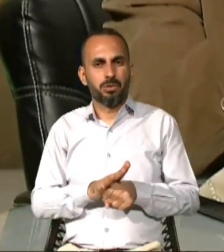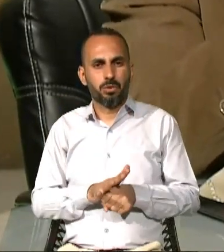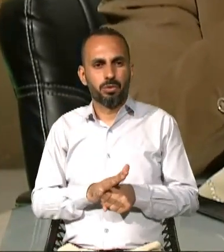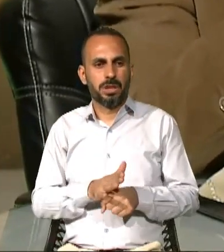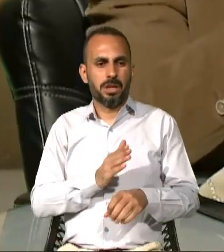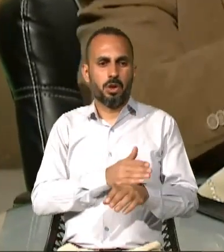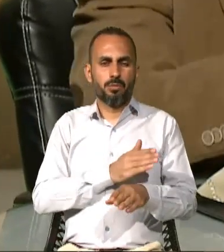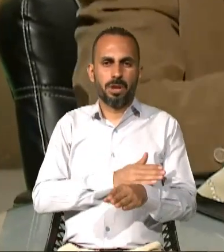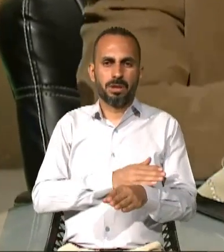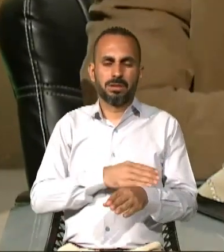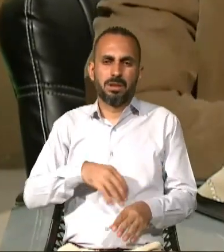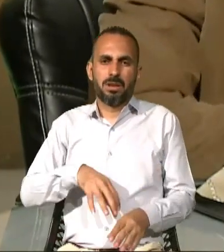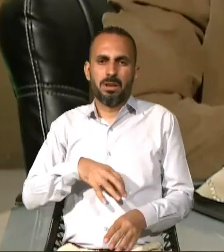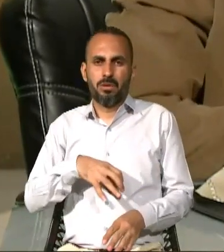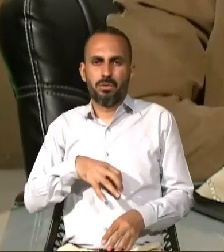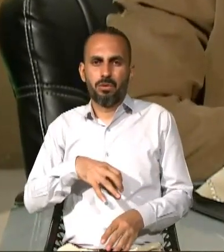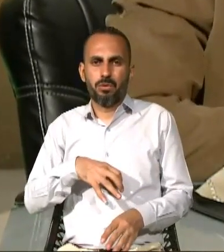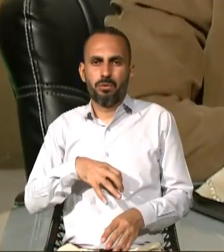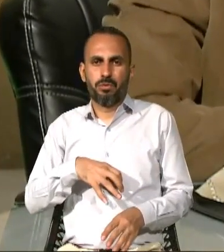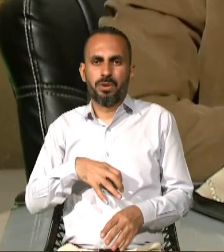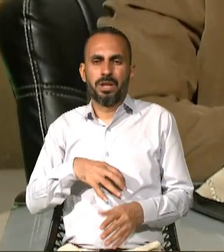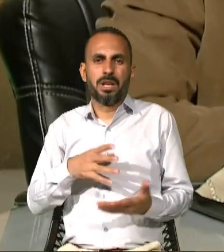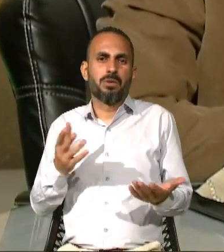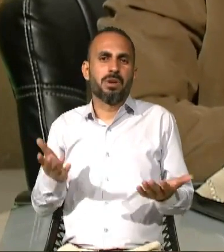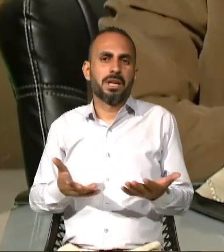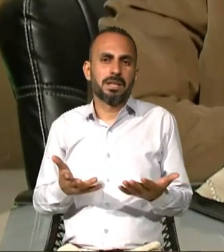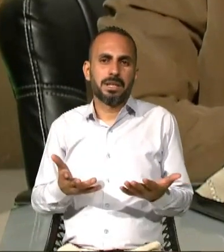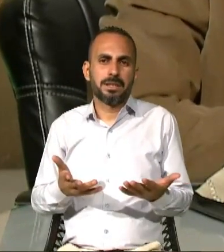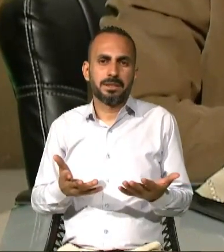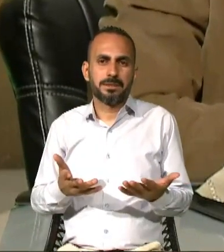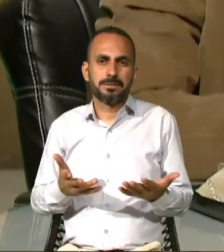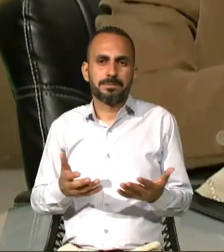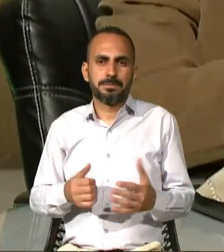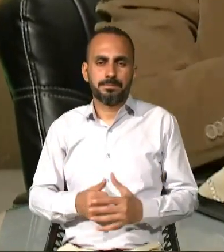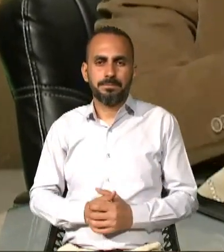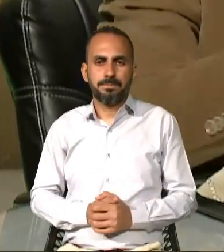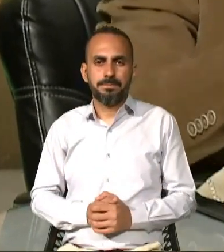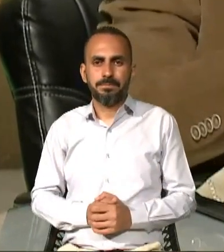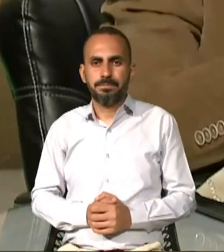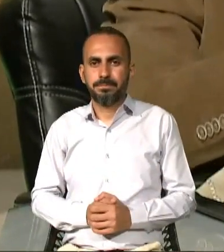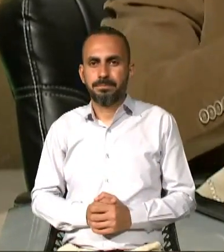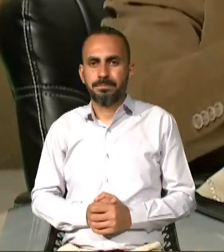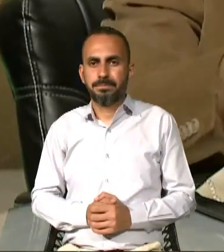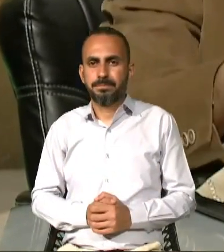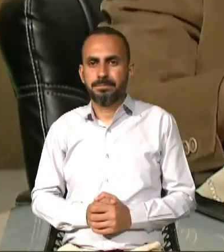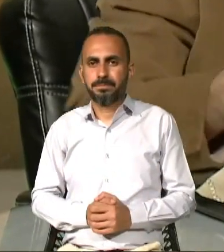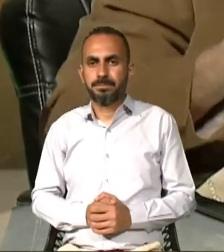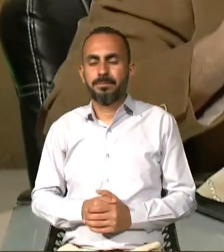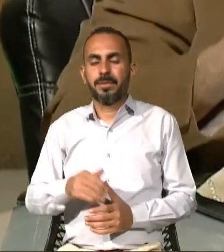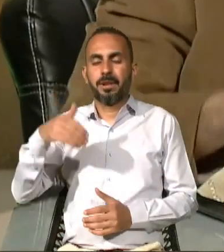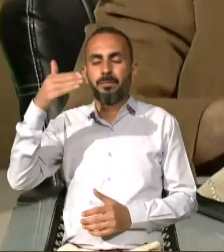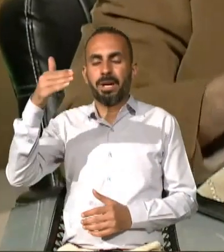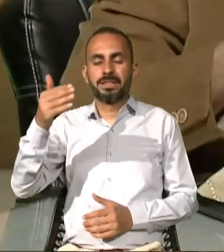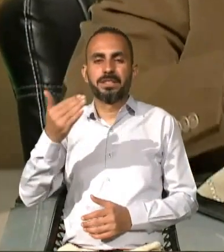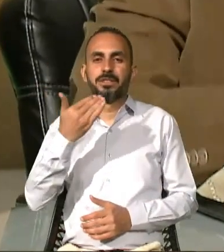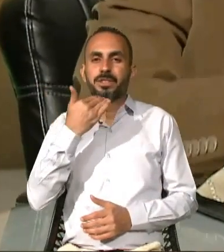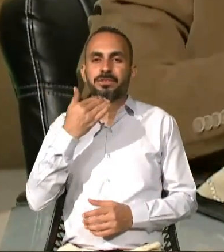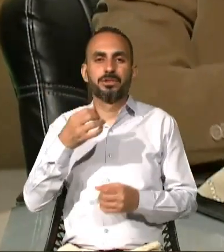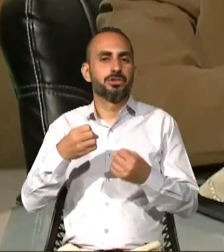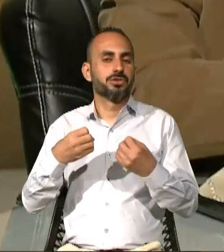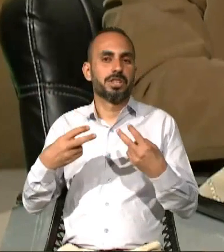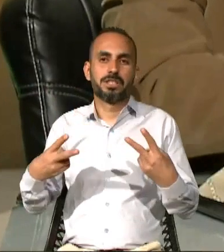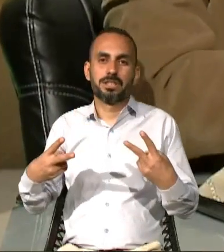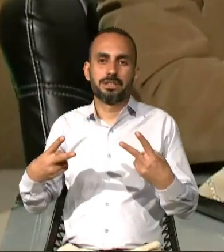ولا انزعاج، وسامسح الله كل دمعة من عيونه والموت لا يكون فيما بعد. مبارك